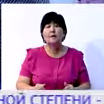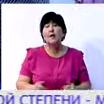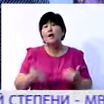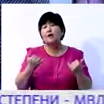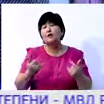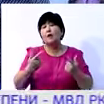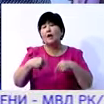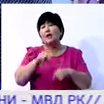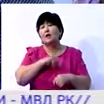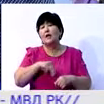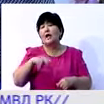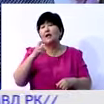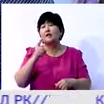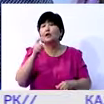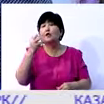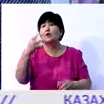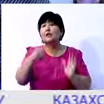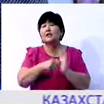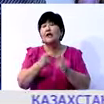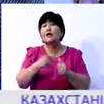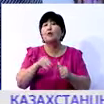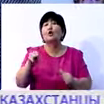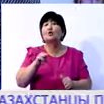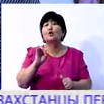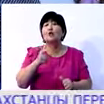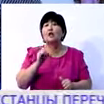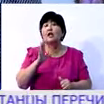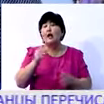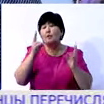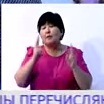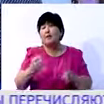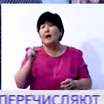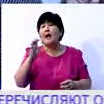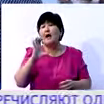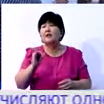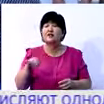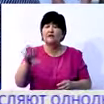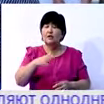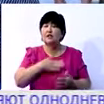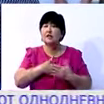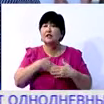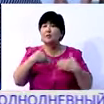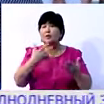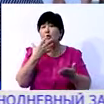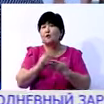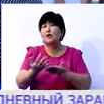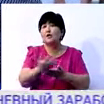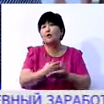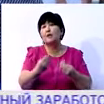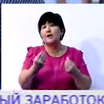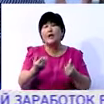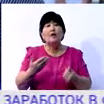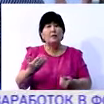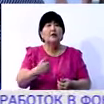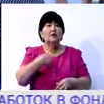Сегодня коллектив школы-лицея номер 136 имени Жургенова в помощь пострадавшим в Арыси от всего сердца передает свои собранные средства. Мы